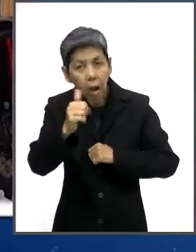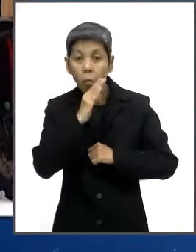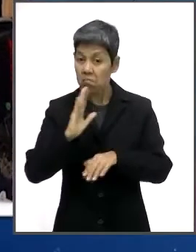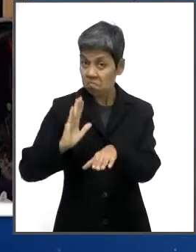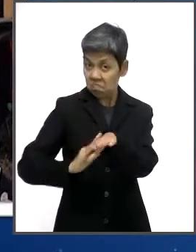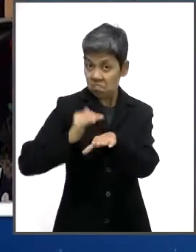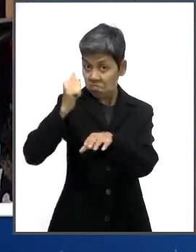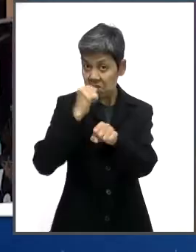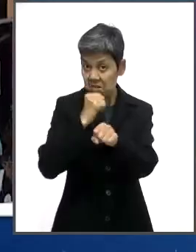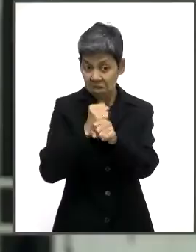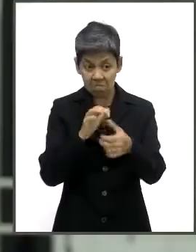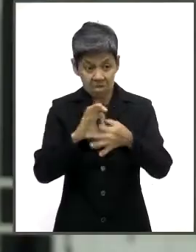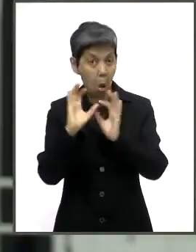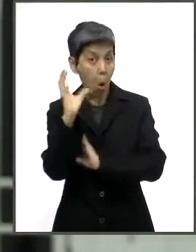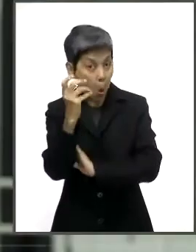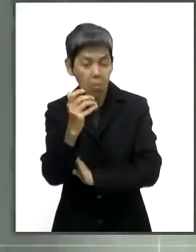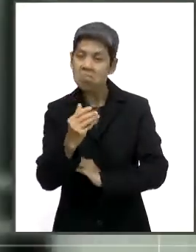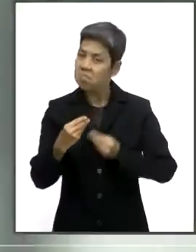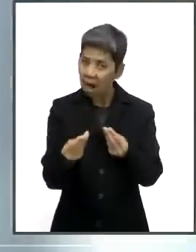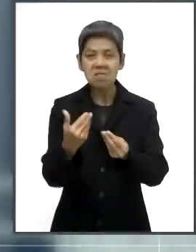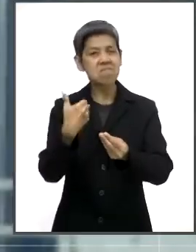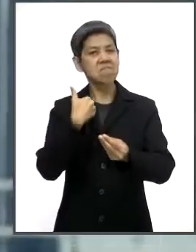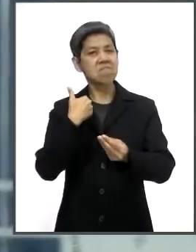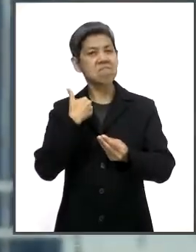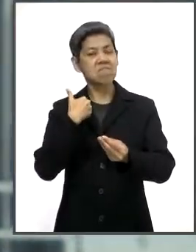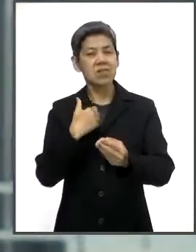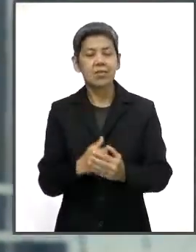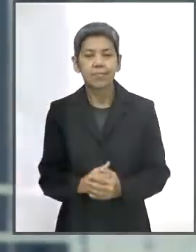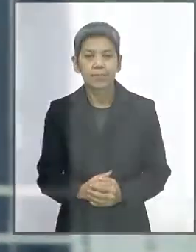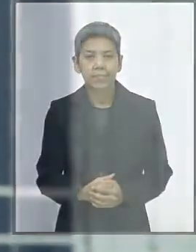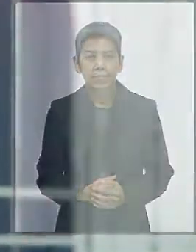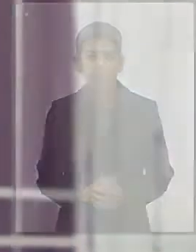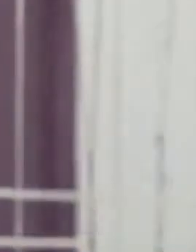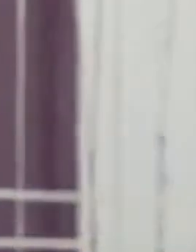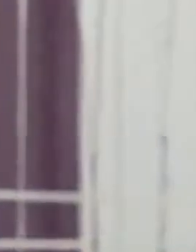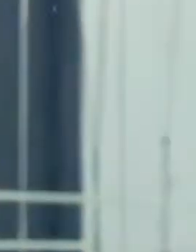และถ้าประสบความสำเร็จระดับโอลิมปิกจะได้อะไร